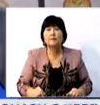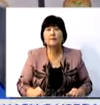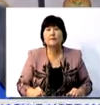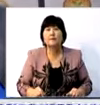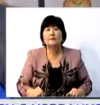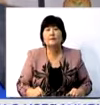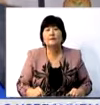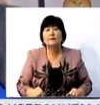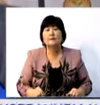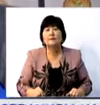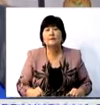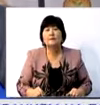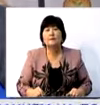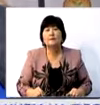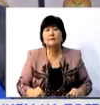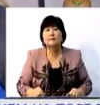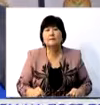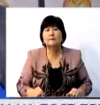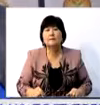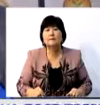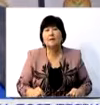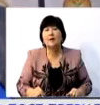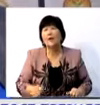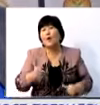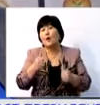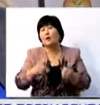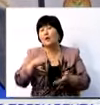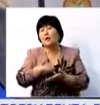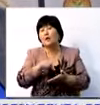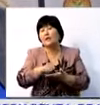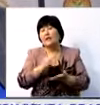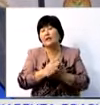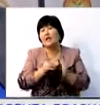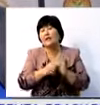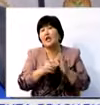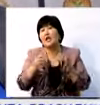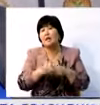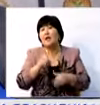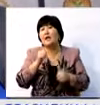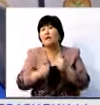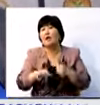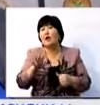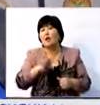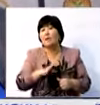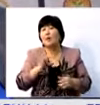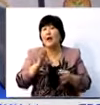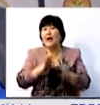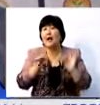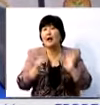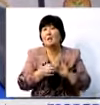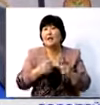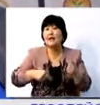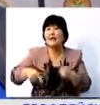стан это команда под смотра в турнире приняли участие 7 команд соревнования прошли по олимпийской системе